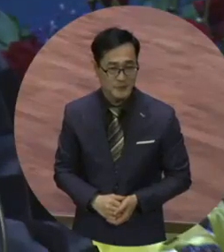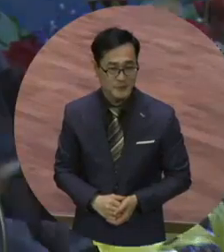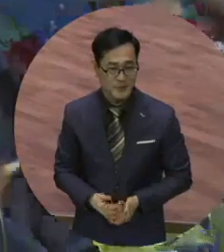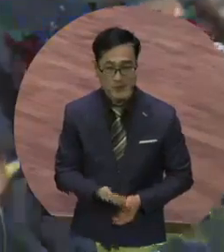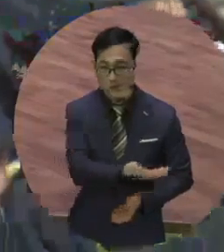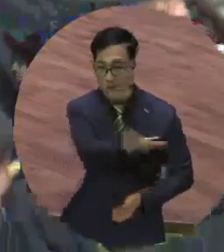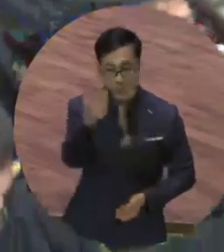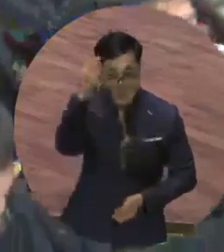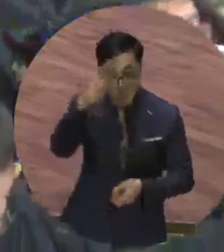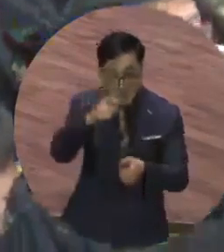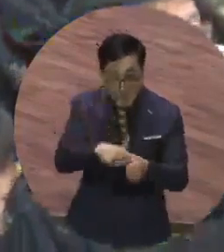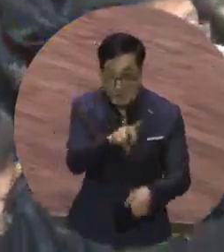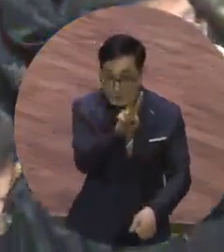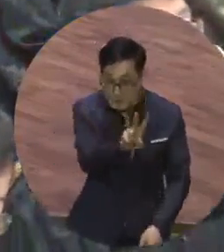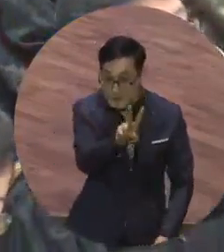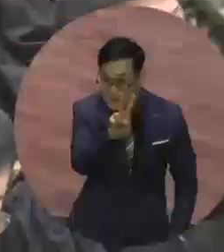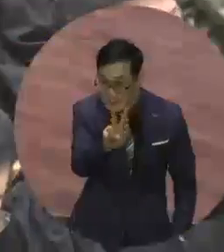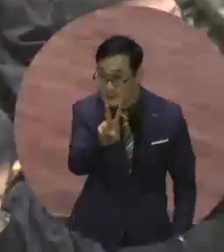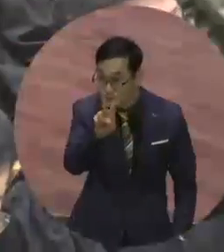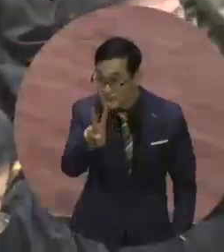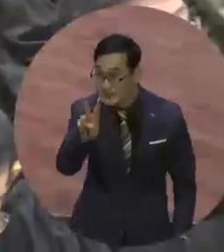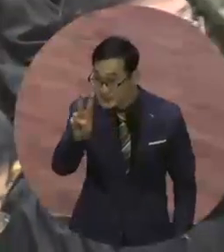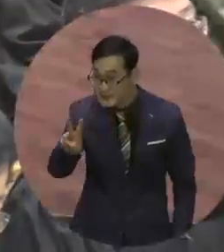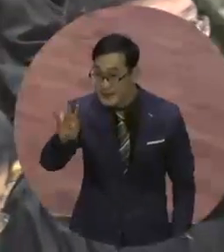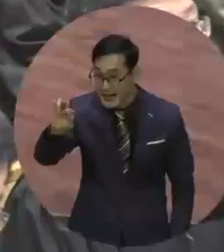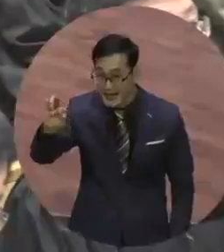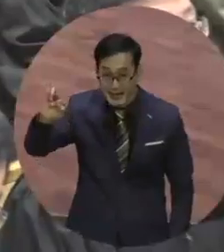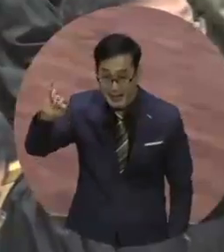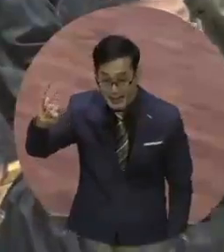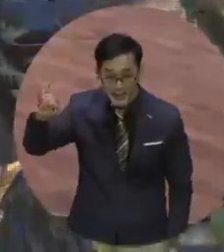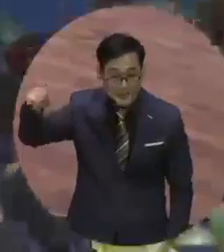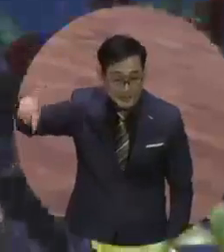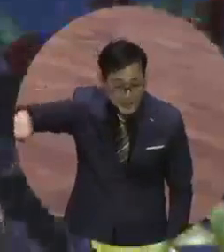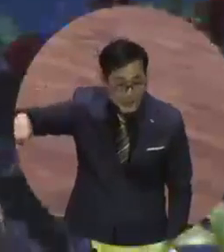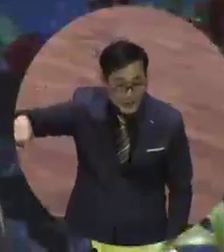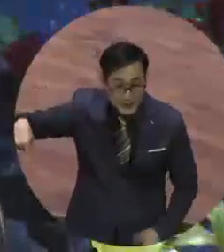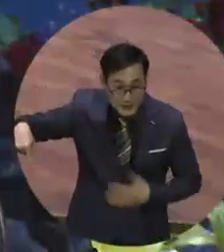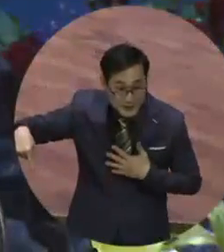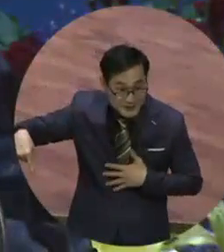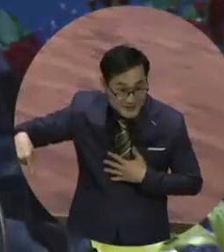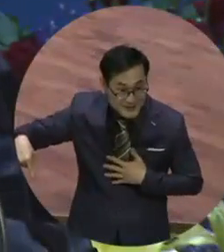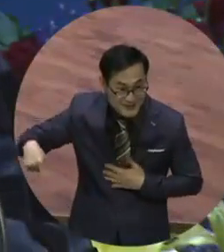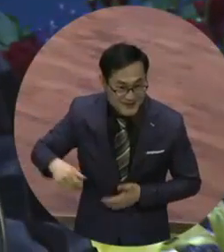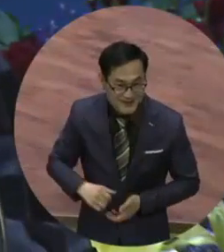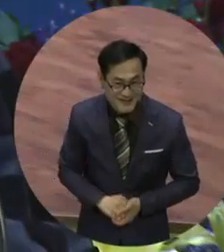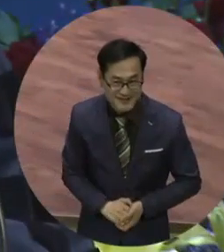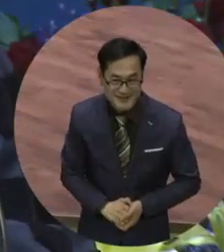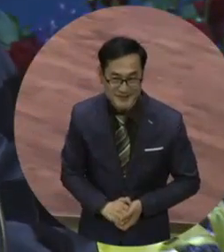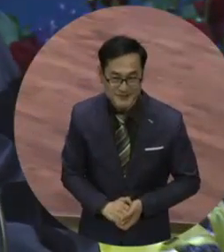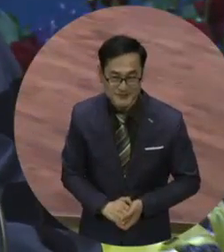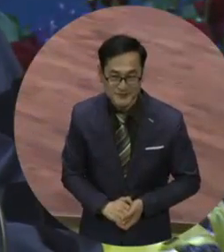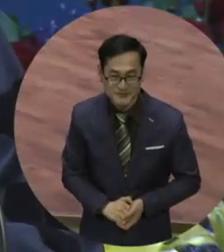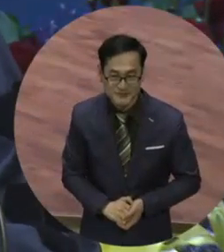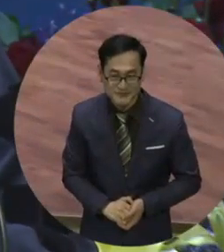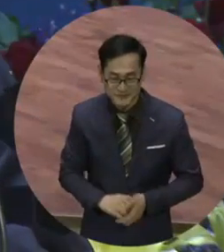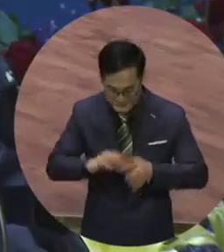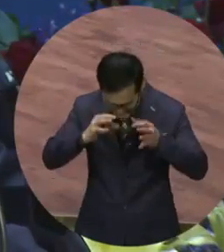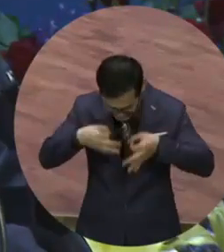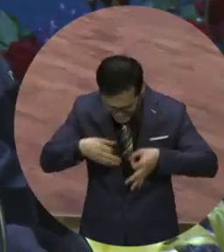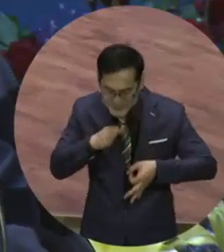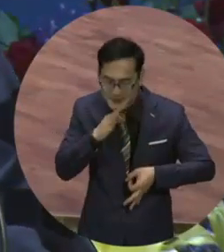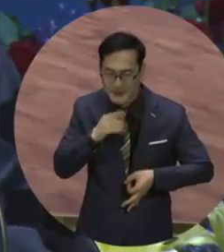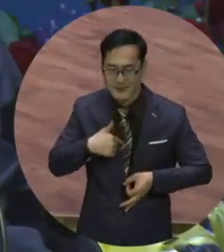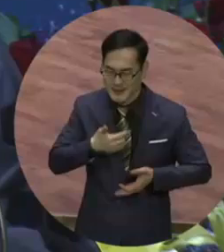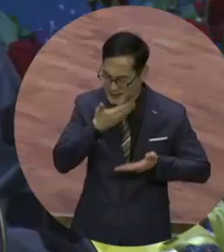VVVIP예요. 아멘. 매우 존귀한 자예요. 너는 스스로 그걸 인정하세요.